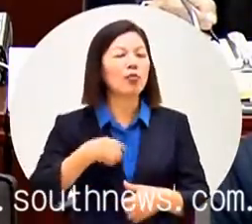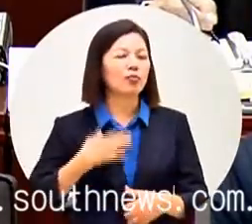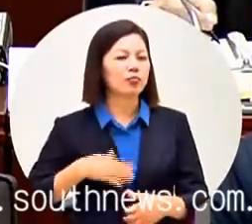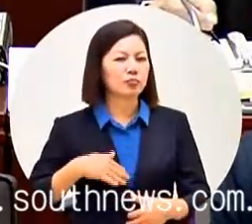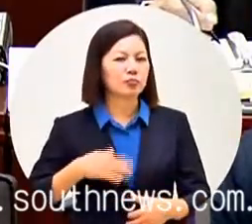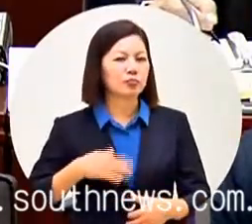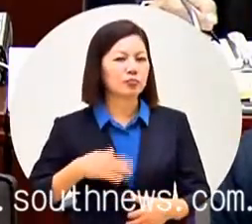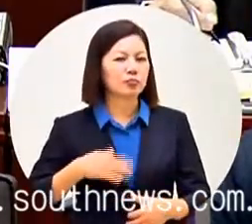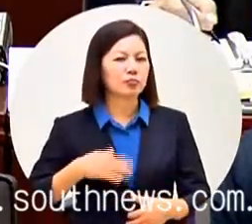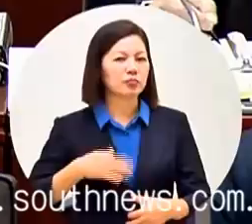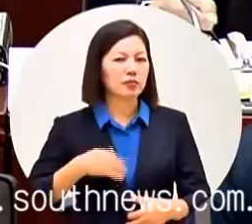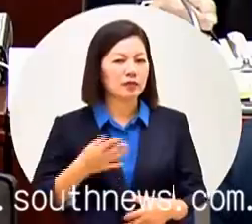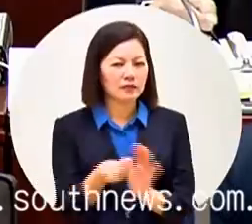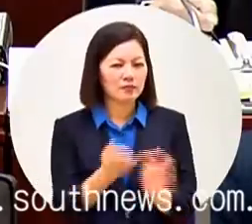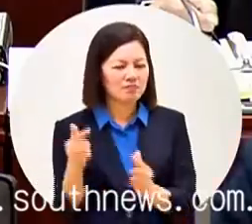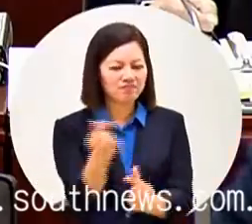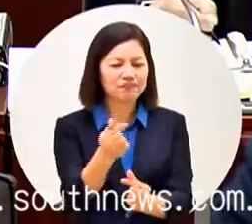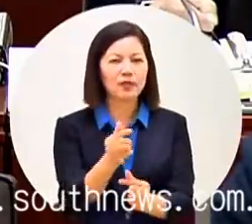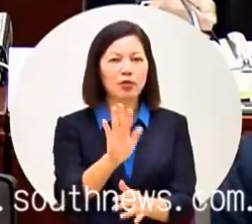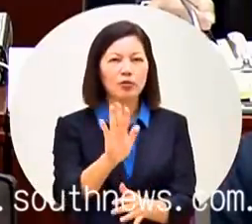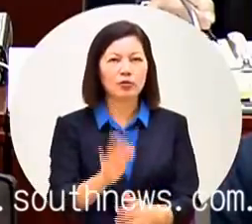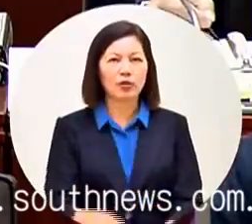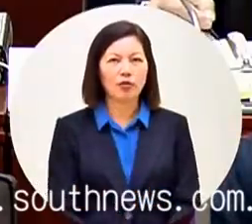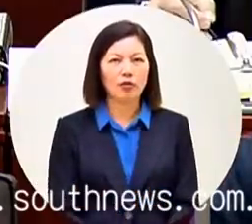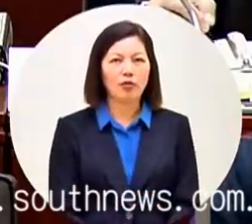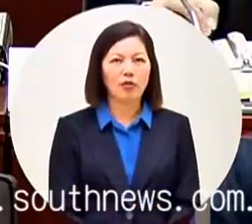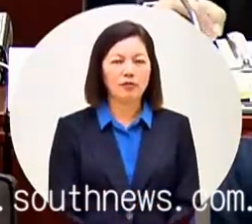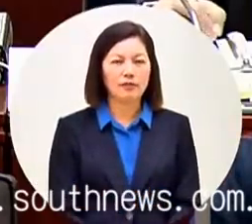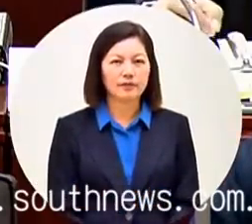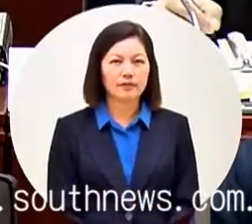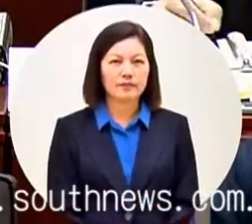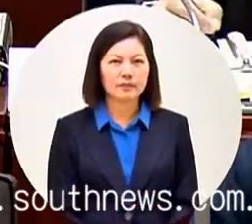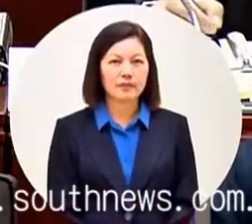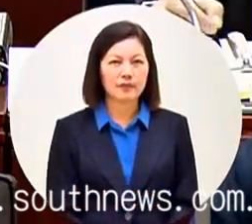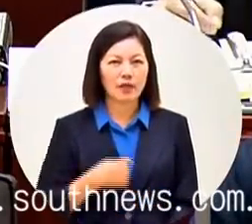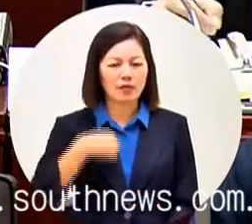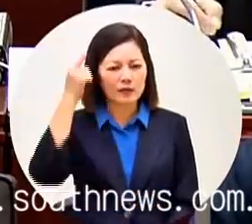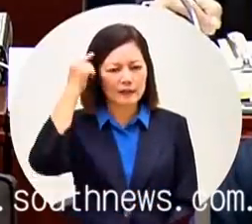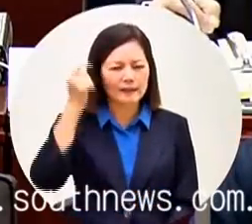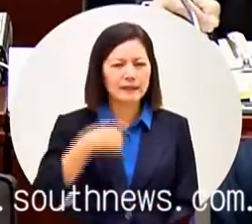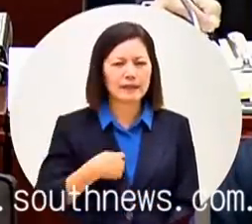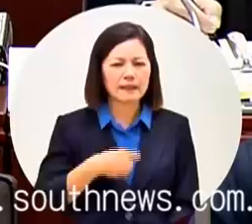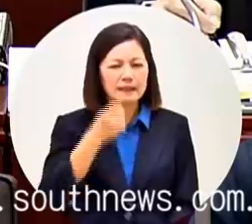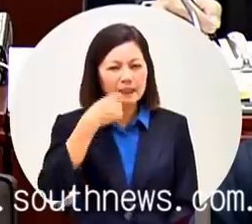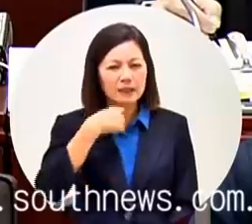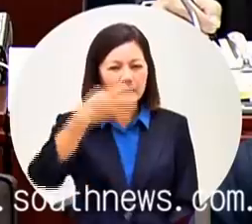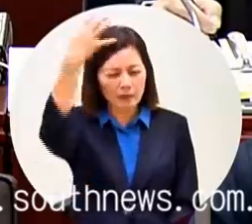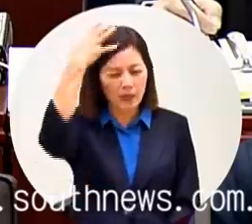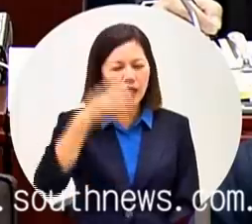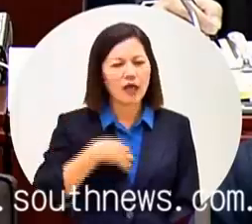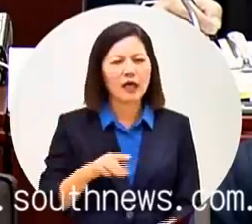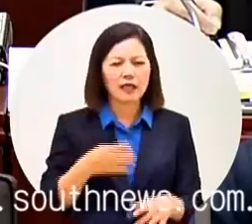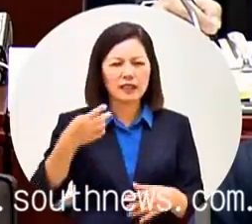准备得很扎实，引经据典。对，我脑袋很喜欢戴帽子，你看我这个头，